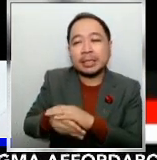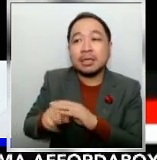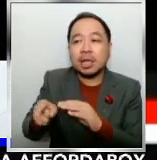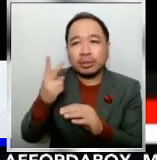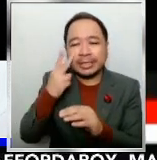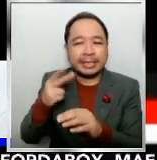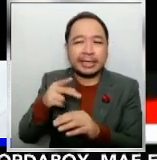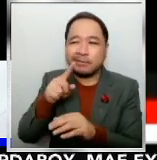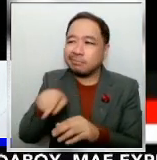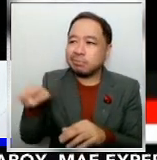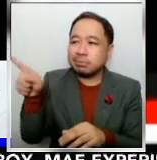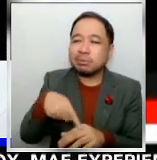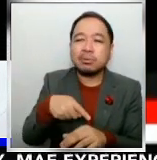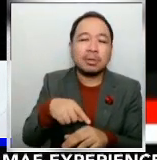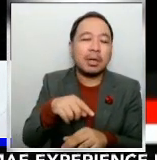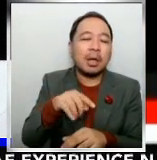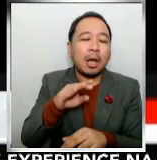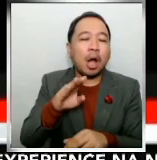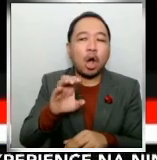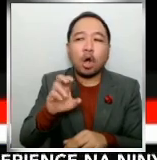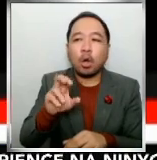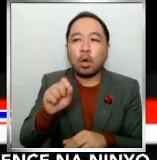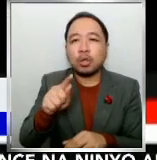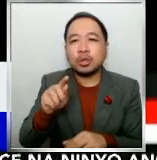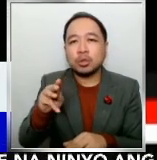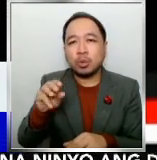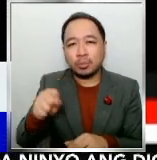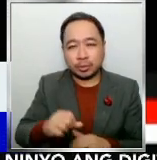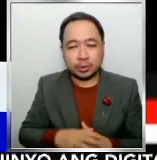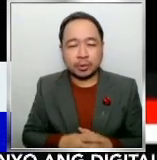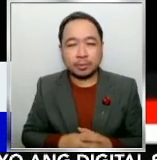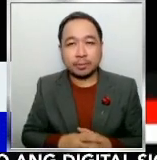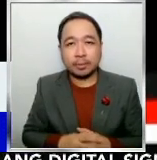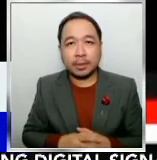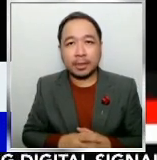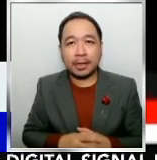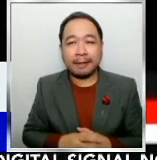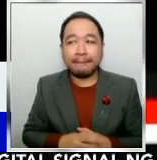Customs. Ang gampiyar lang talaga ang pagsupo sa